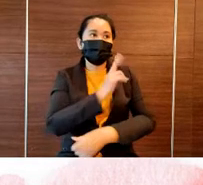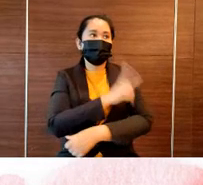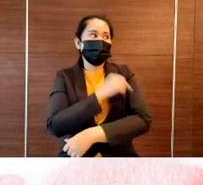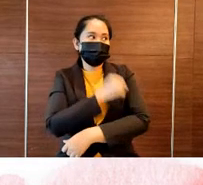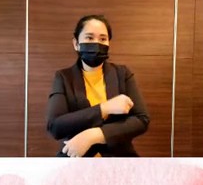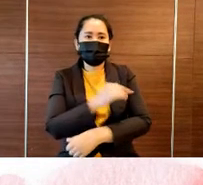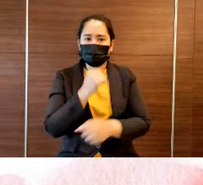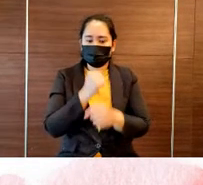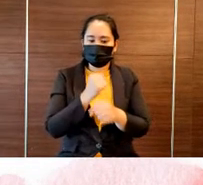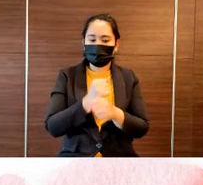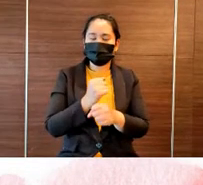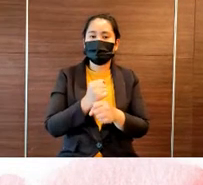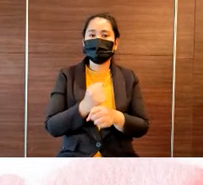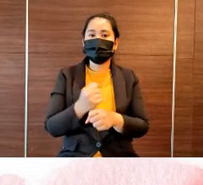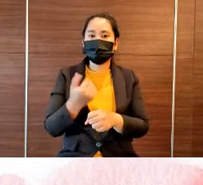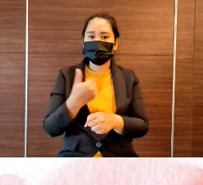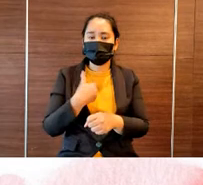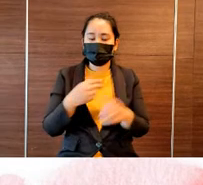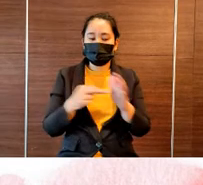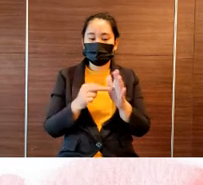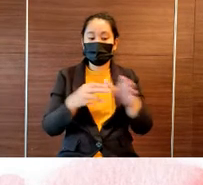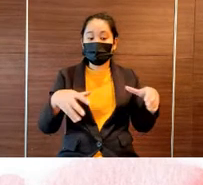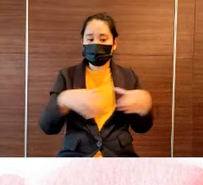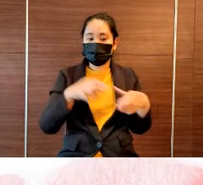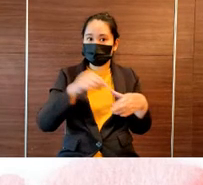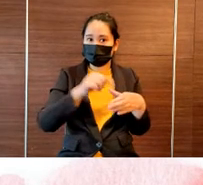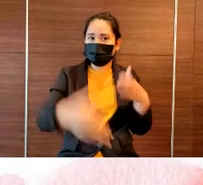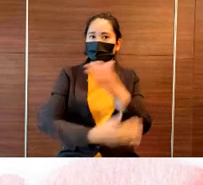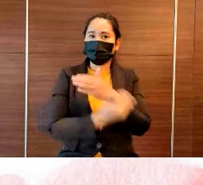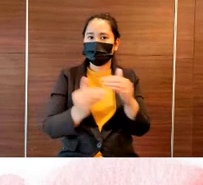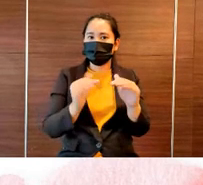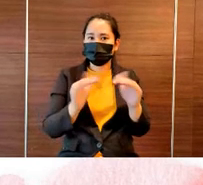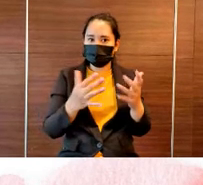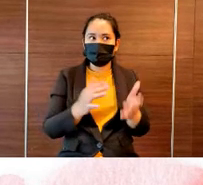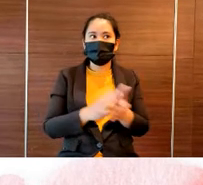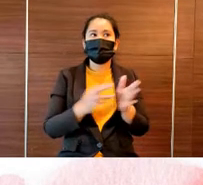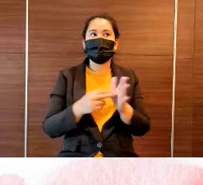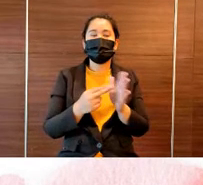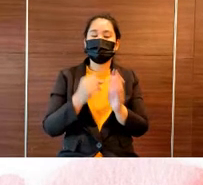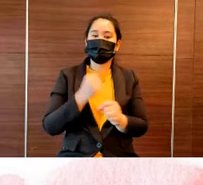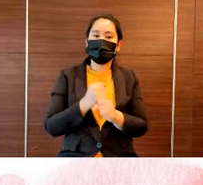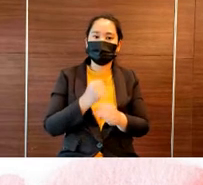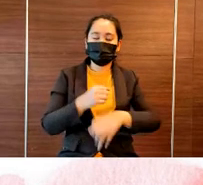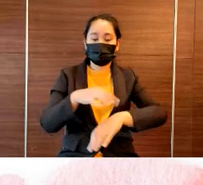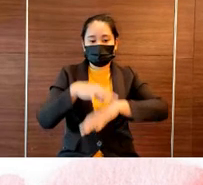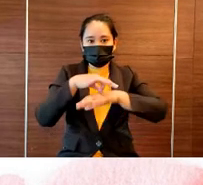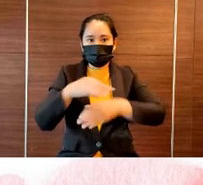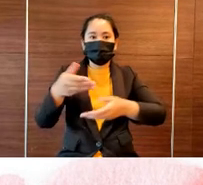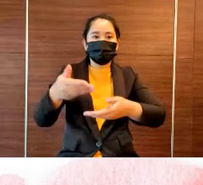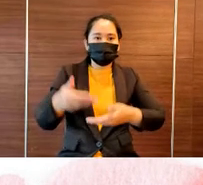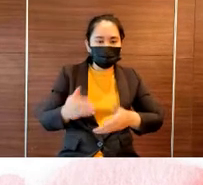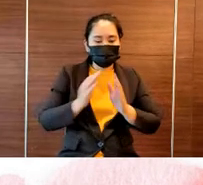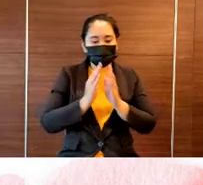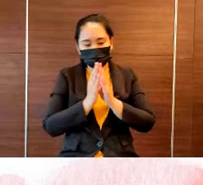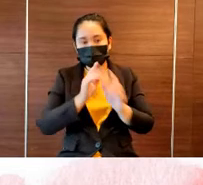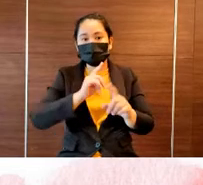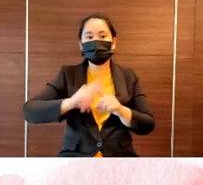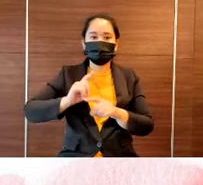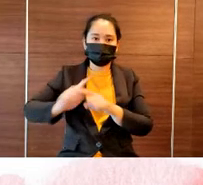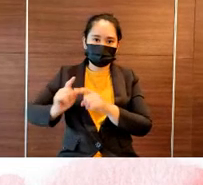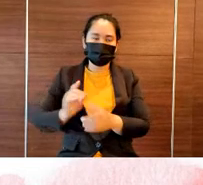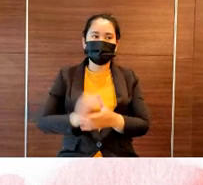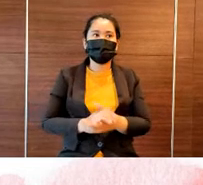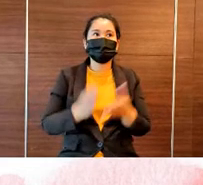ำอยู่แล้วนะครับเอาคนเอากลุ่มชายขอบนี่แหละนะครับนะมาเป็นเจ้าหน้าที่ต้อนรับอย่างนี้เป็นต้นนะครับนะฮะ